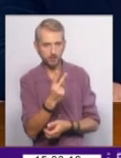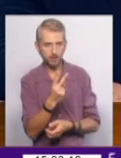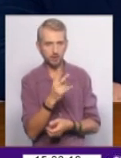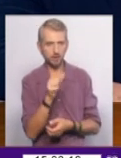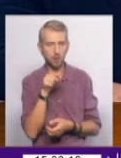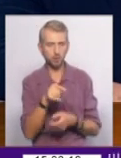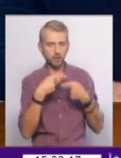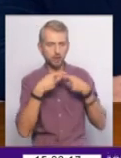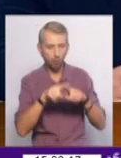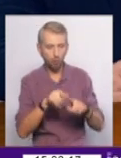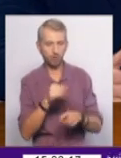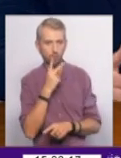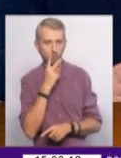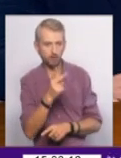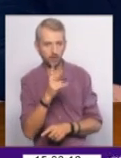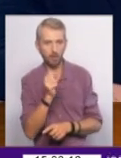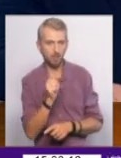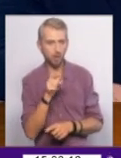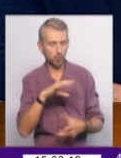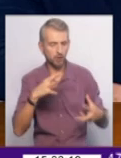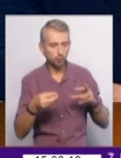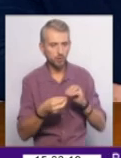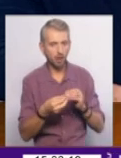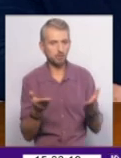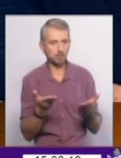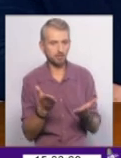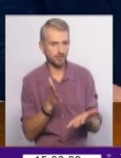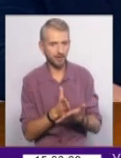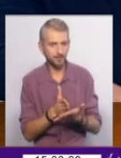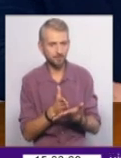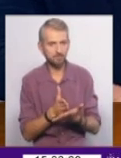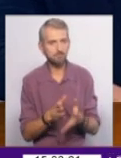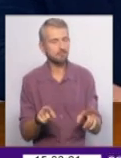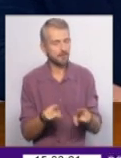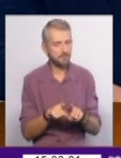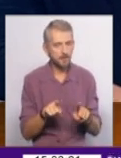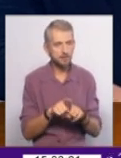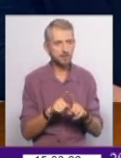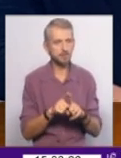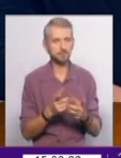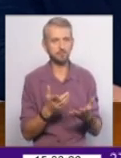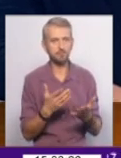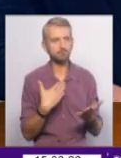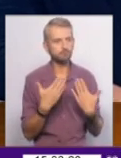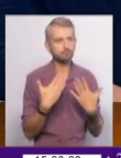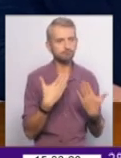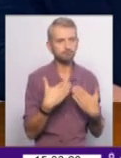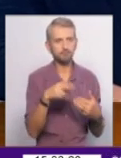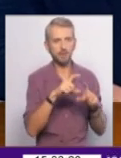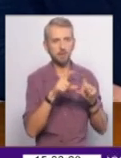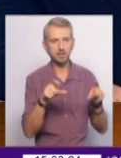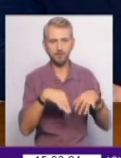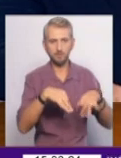цю технологію, подивилися на той результат, який відбувається, все ж таки спілкуючись разом з департаментом